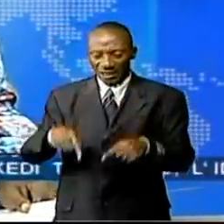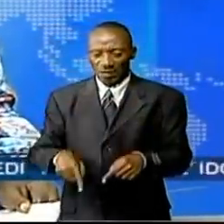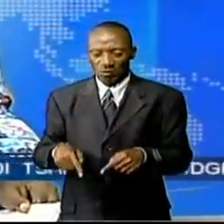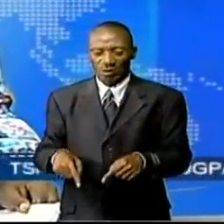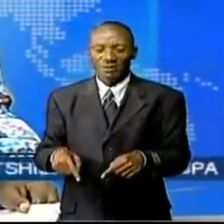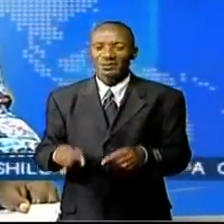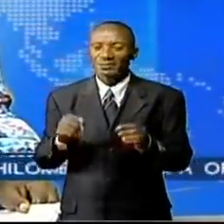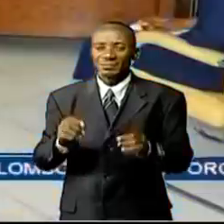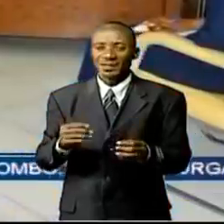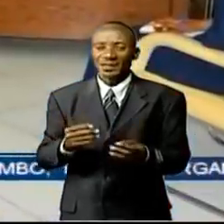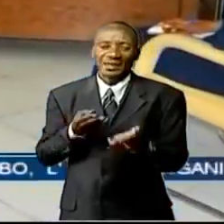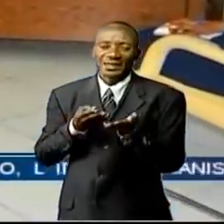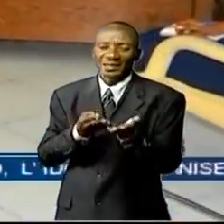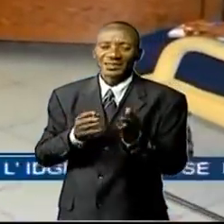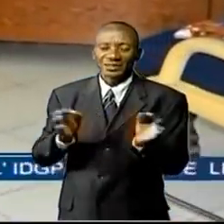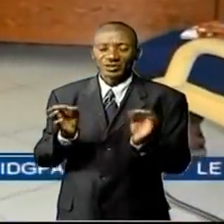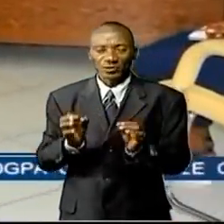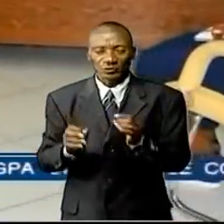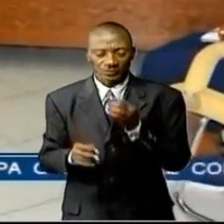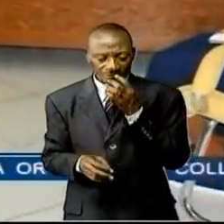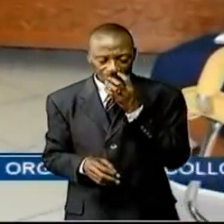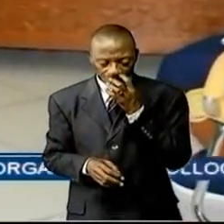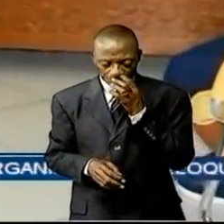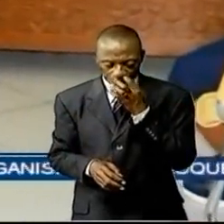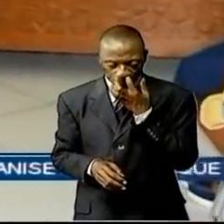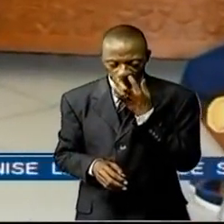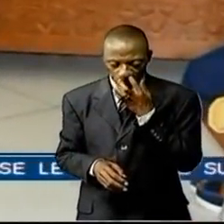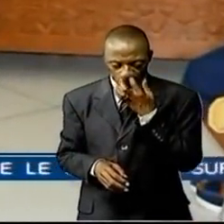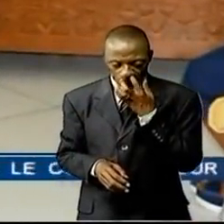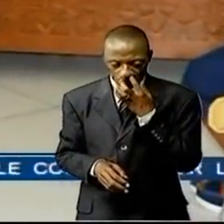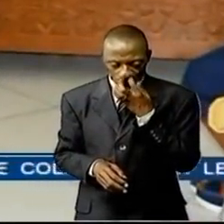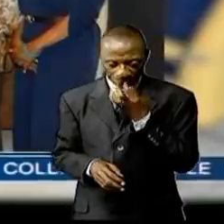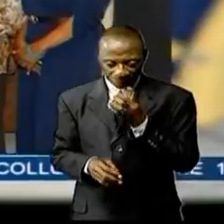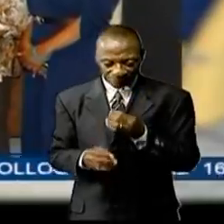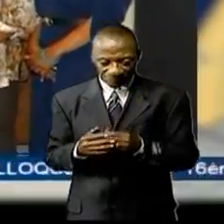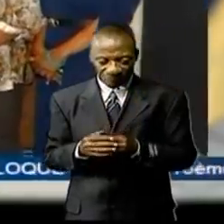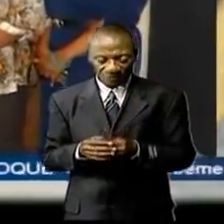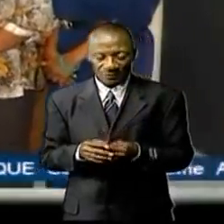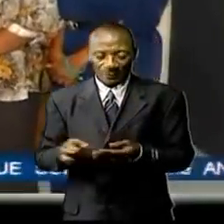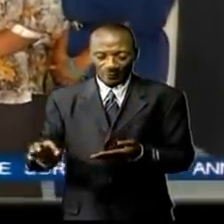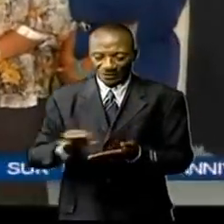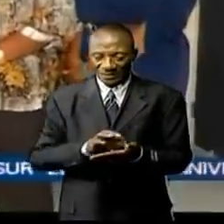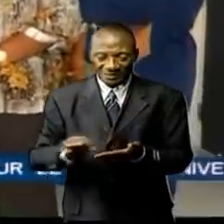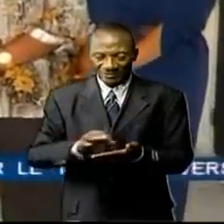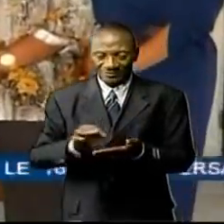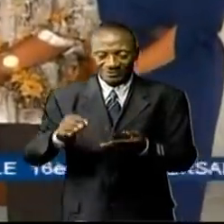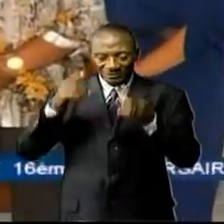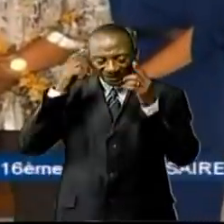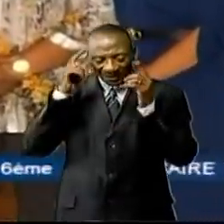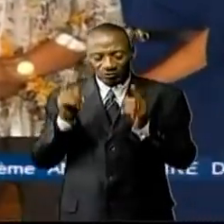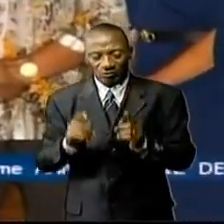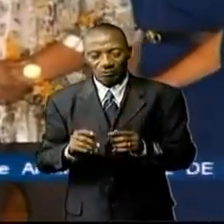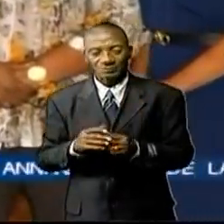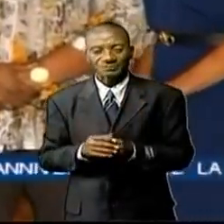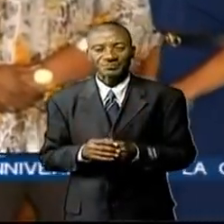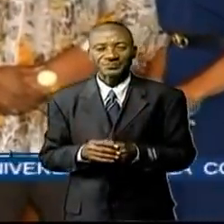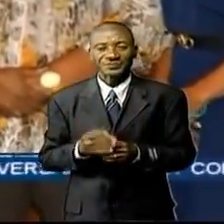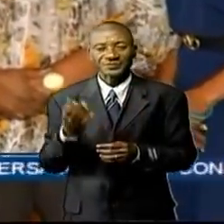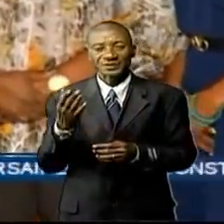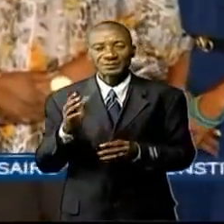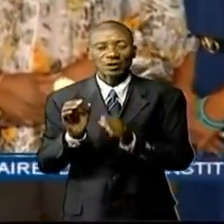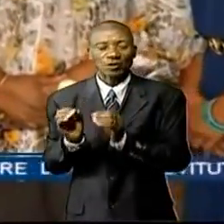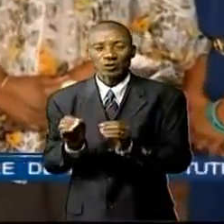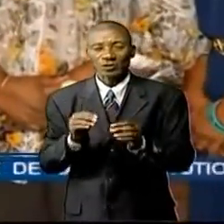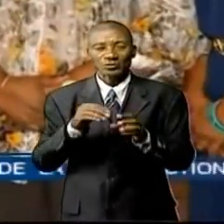Ndibou. Pour la signature d'un protocole d'accord, il a par la même occasion annoncé l'organisation aux États-Unis d'Amérique